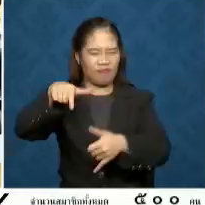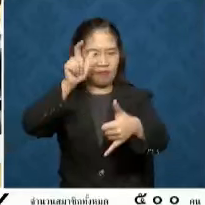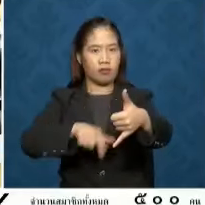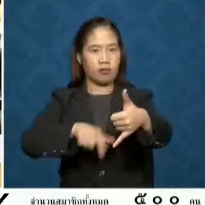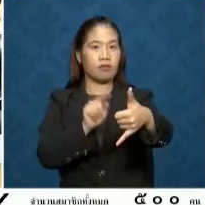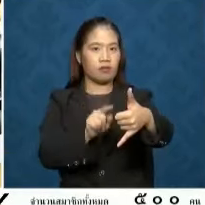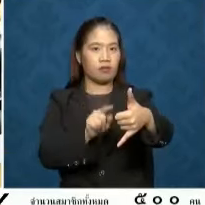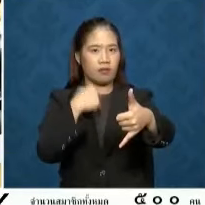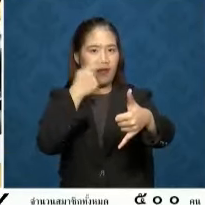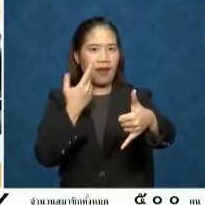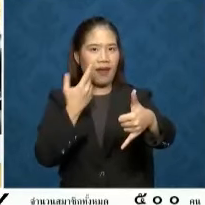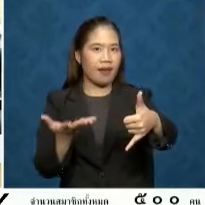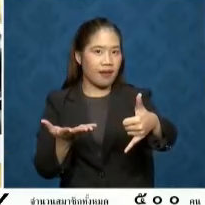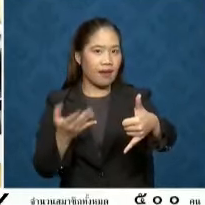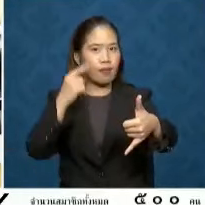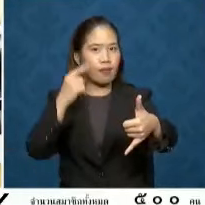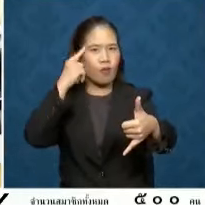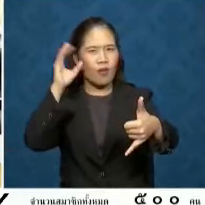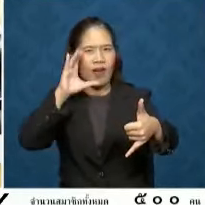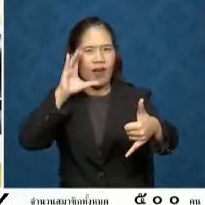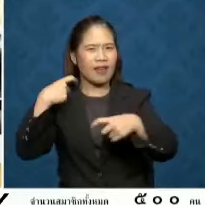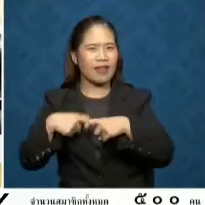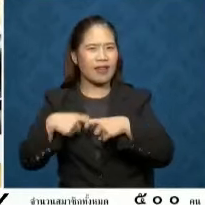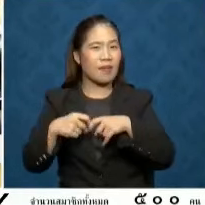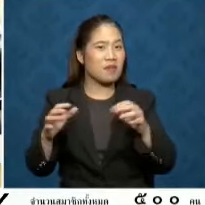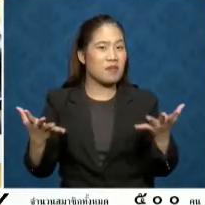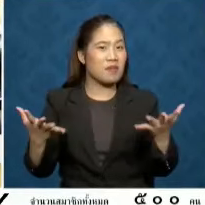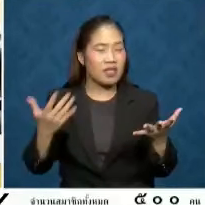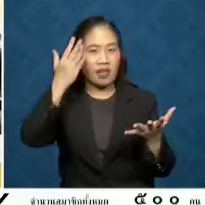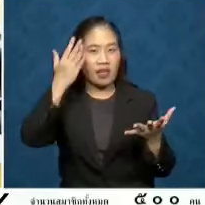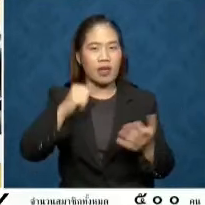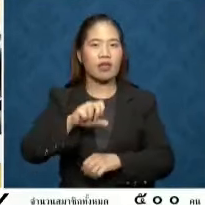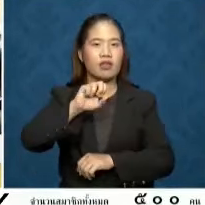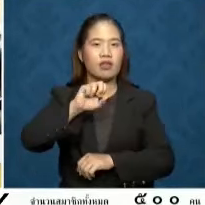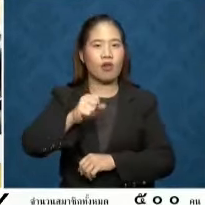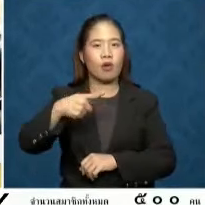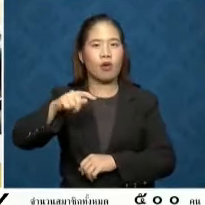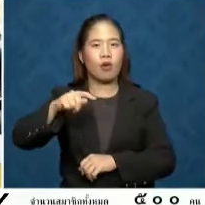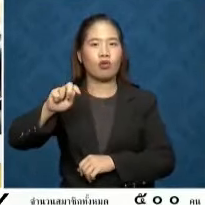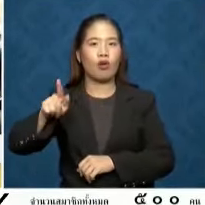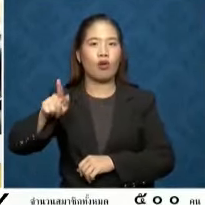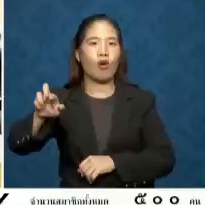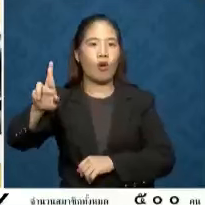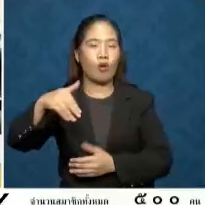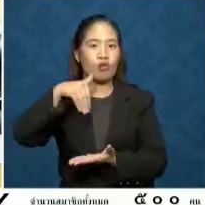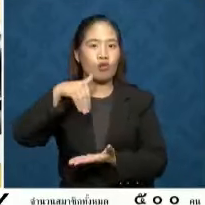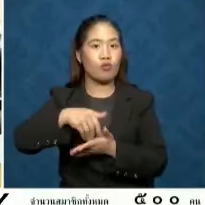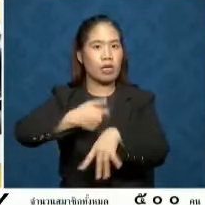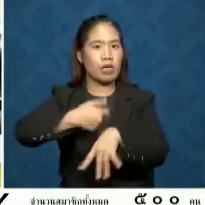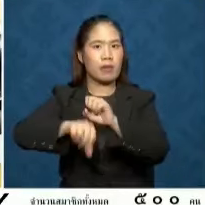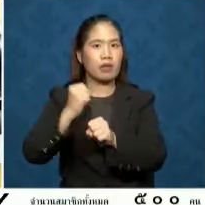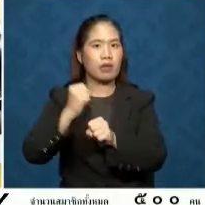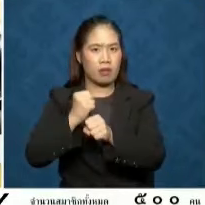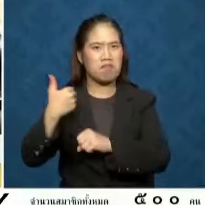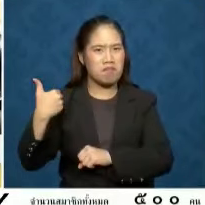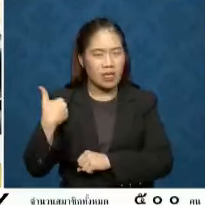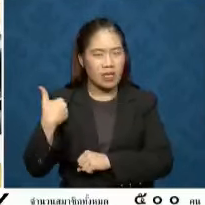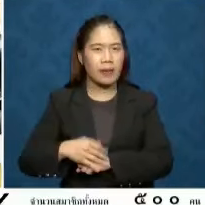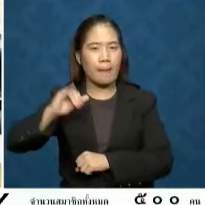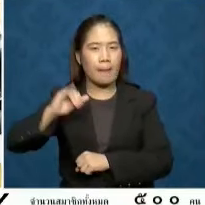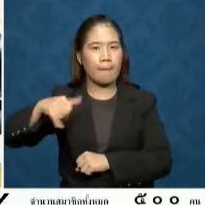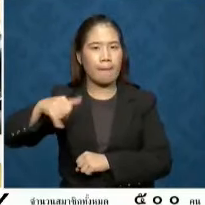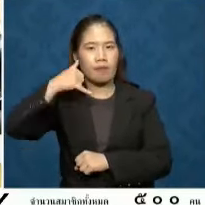ามันคือใครผมว่าไม่ได้หายากด้วยเพราะทุกอย่างมีบันทึกอยู่ในสบกทรศูนย์ปฏิบัติการกองทัพเรือมีบันทึกโทรเลขหมดอยู่แล้ว